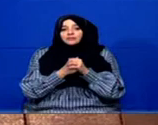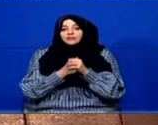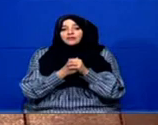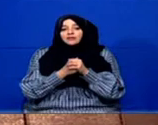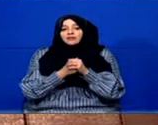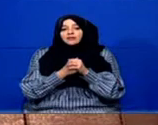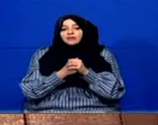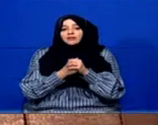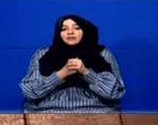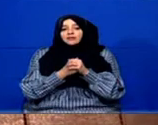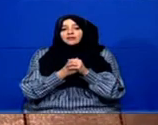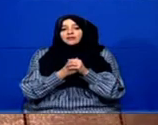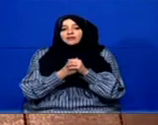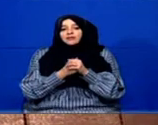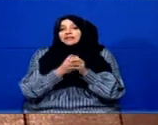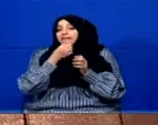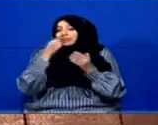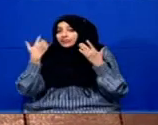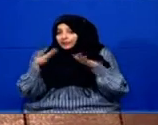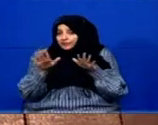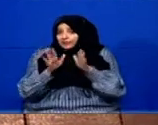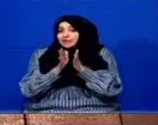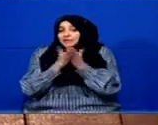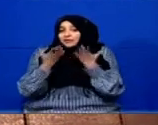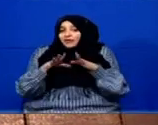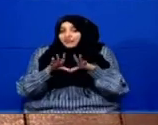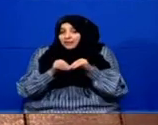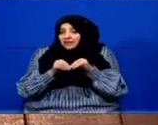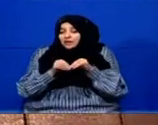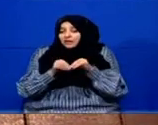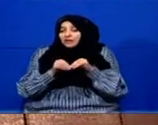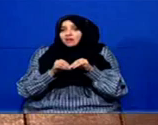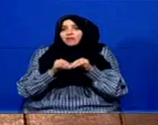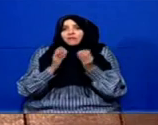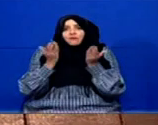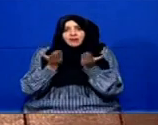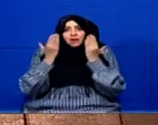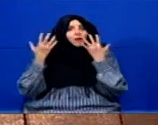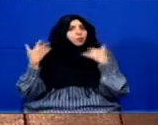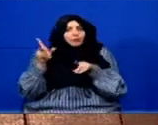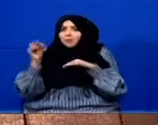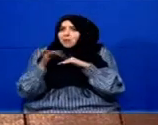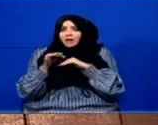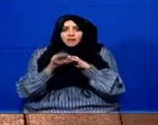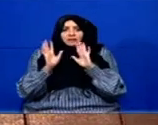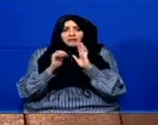العقل الشرعي والمدني اذا تجري عليها حقوق الزوجه